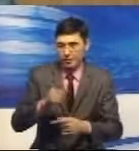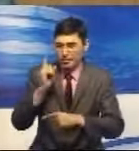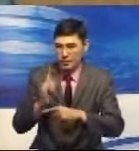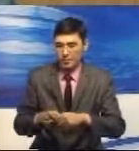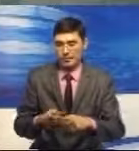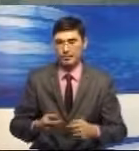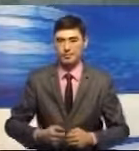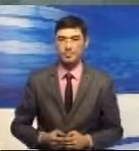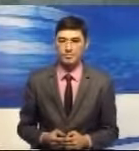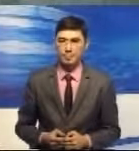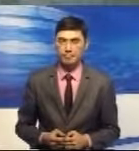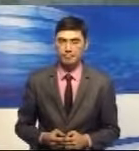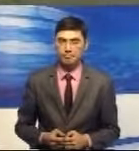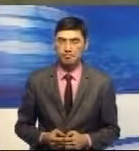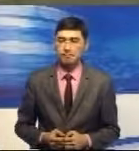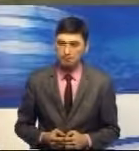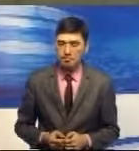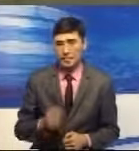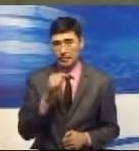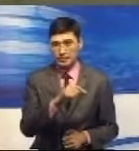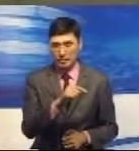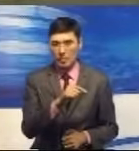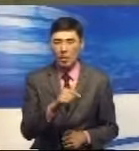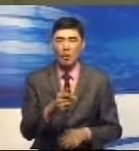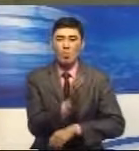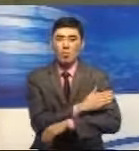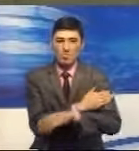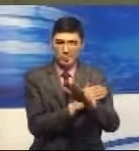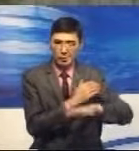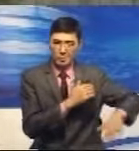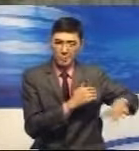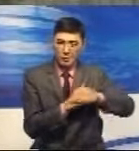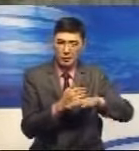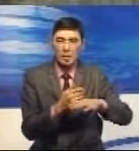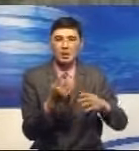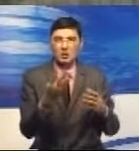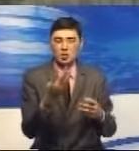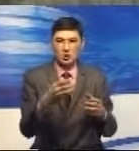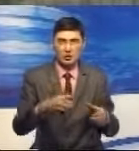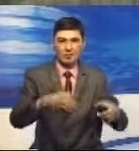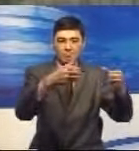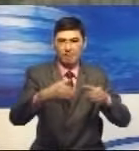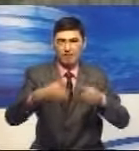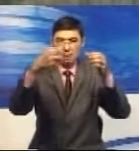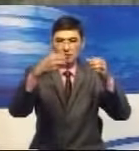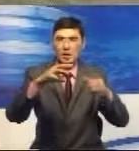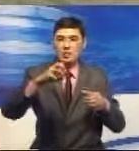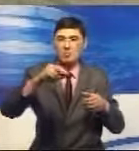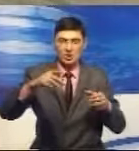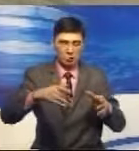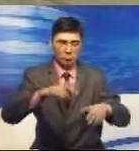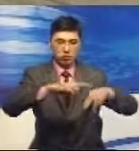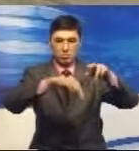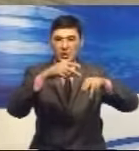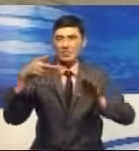қалып қойды. Естеріңізге салар болсақ, қаланың сол жақ бөлігіндегі 4 мұнаралы мешіттің құрылысы 2007 жылы басталған